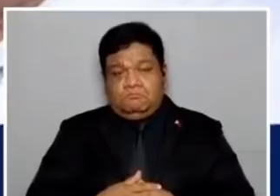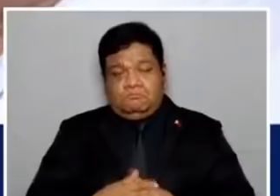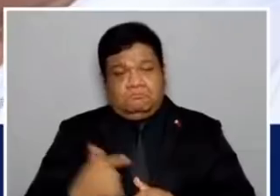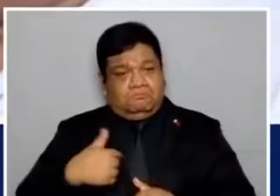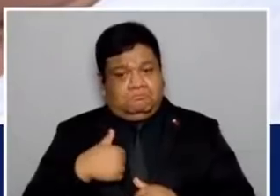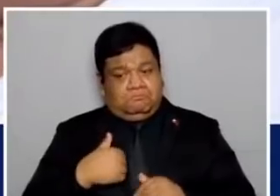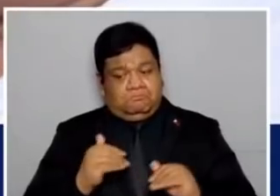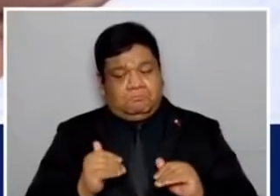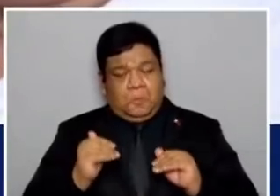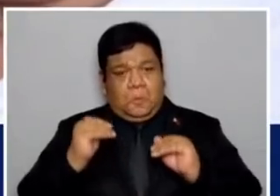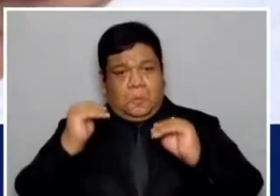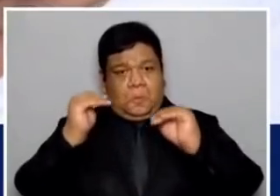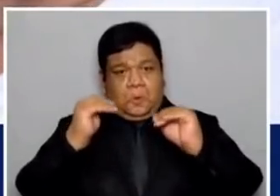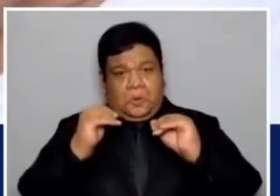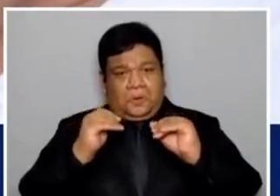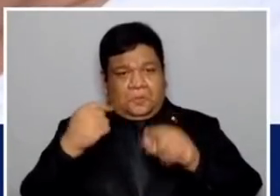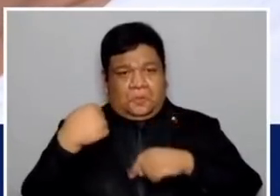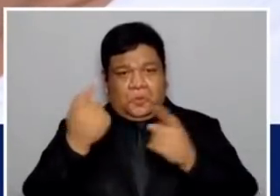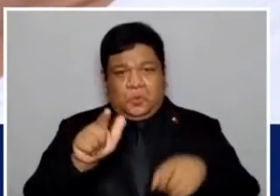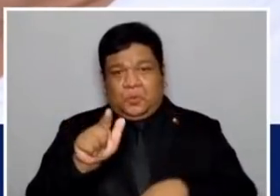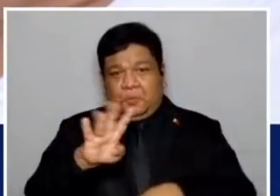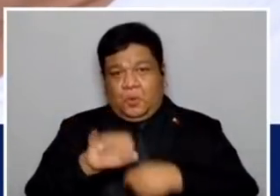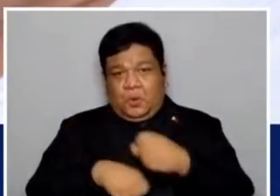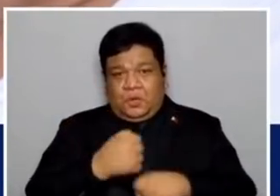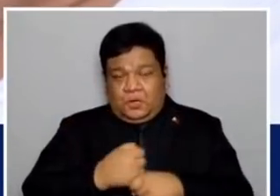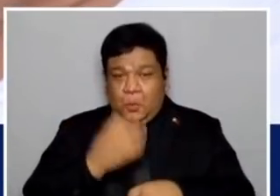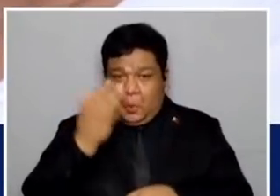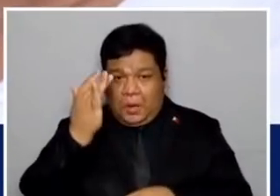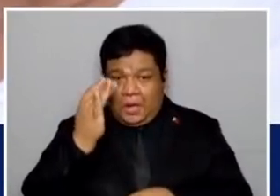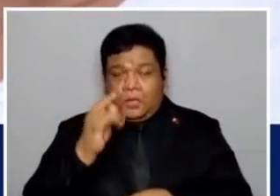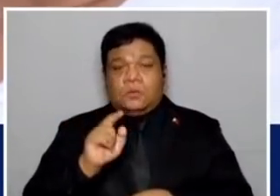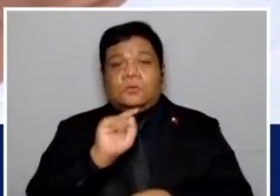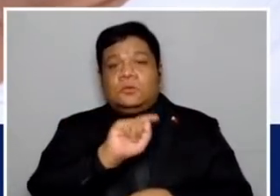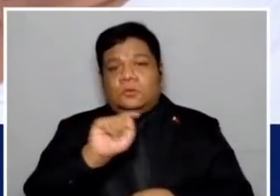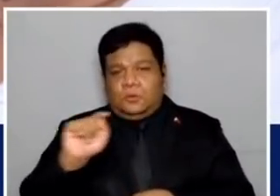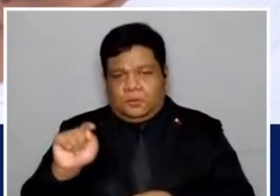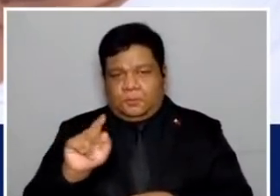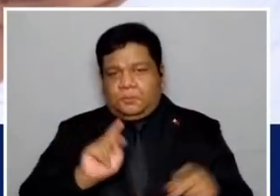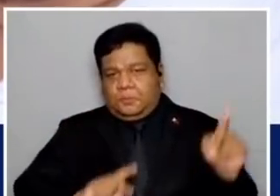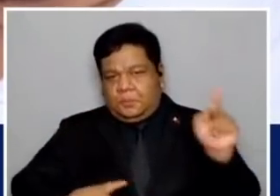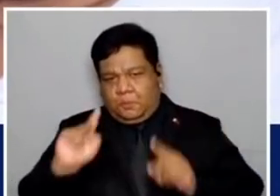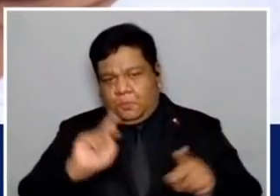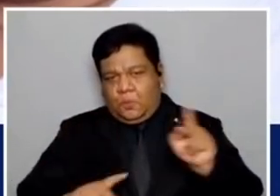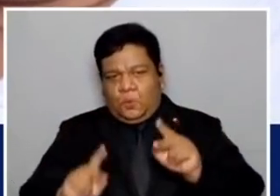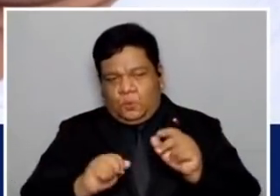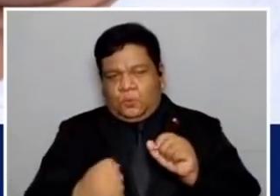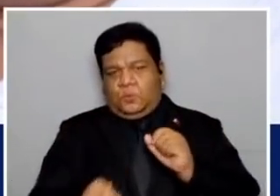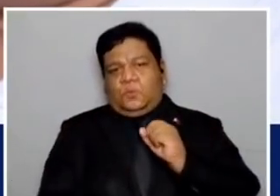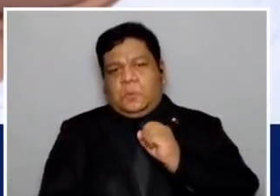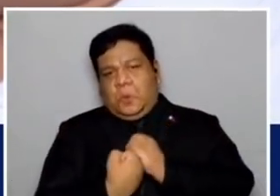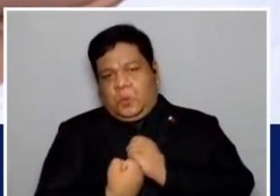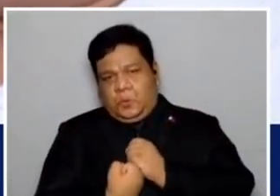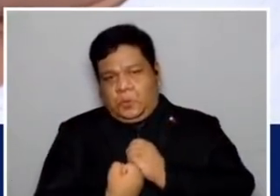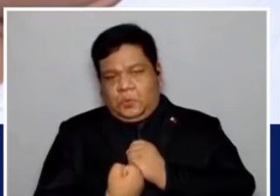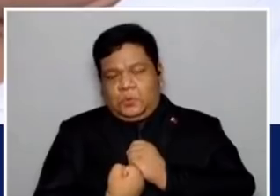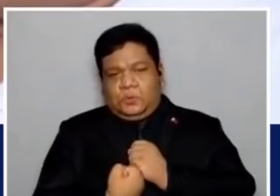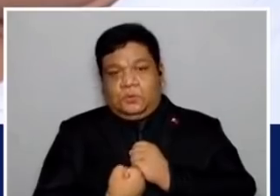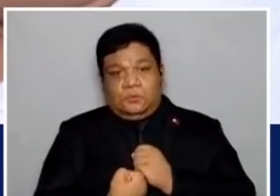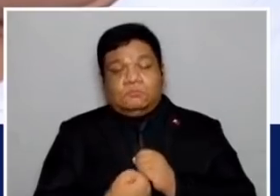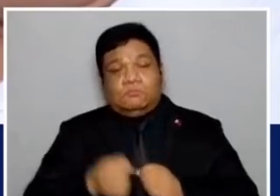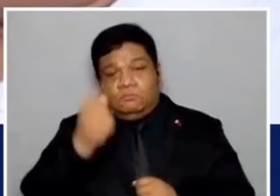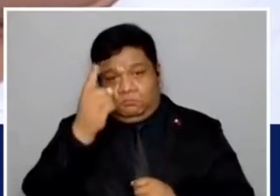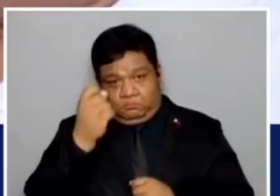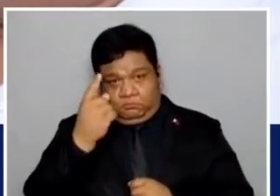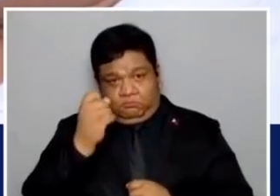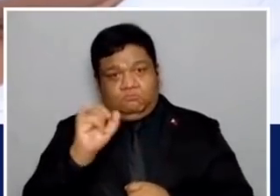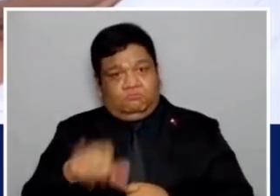years dahil ang nag-aakyat sa akin ay si ordinaryong Juan de la Cruz. While it is true,